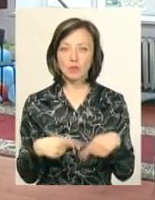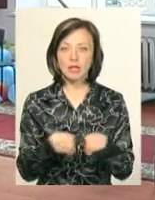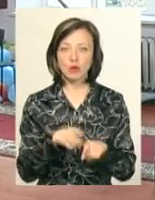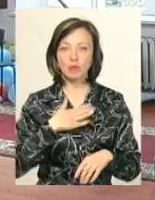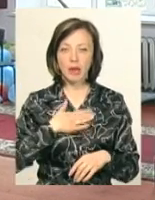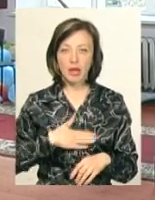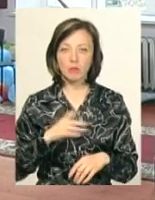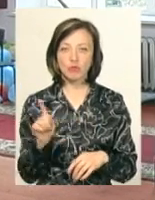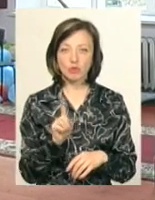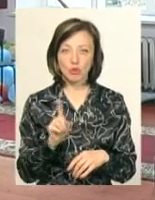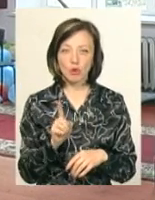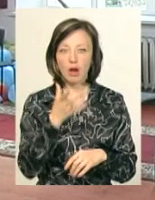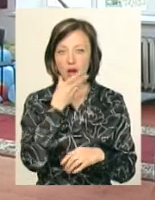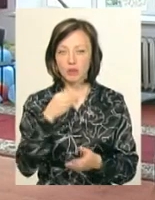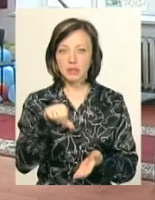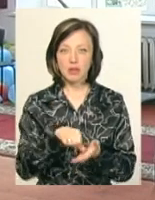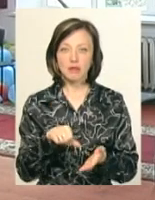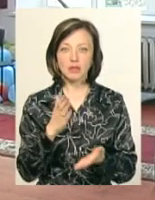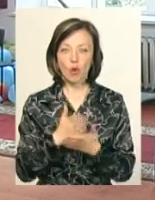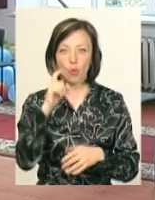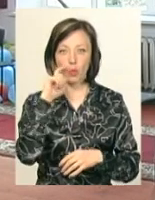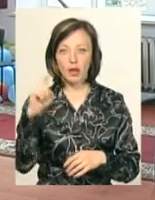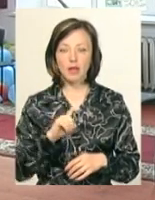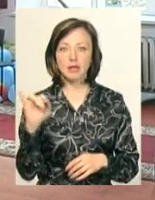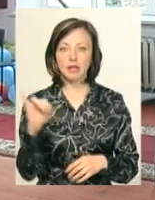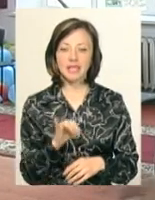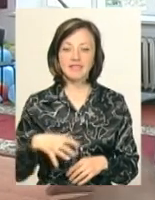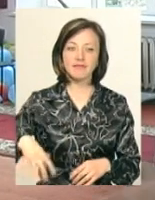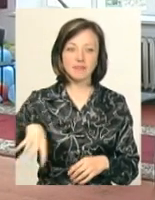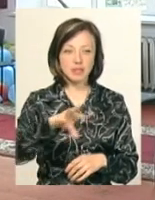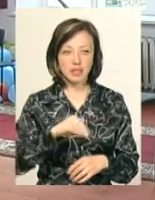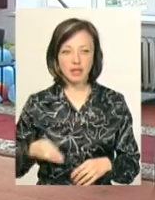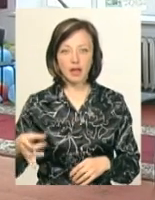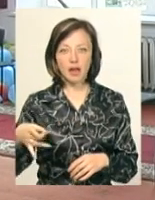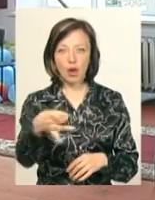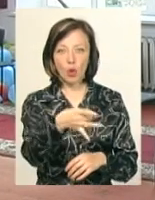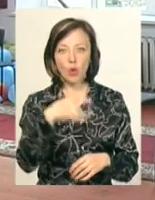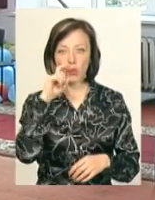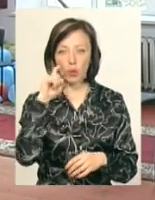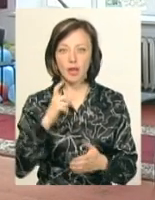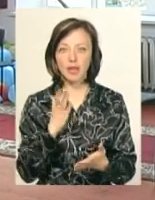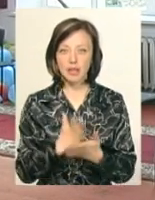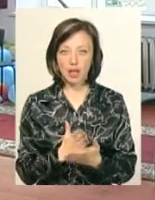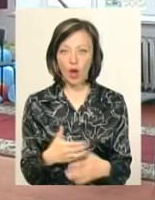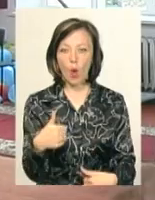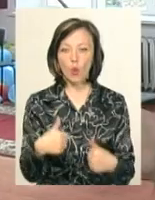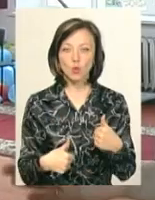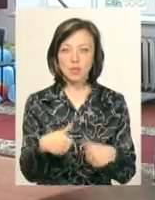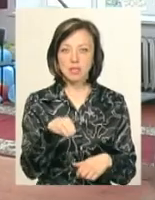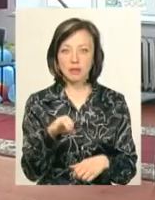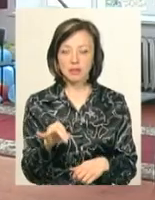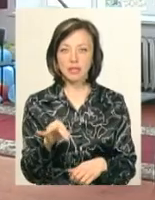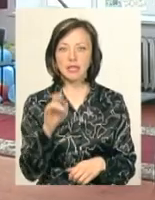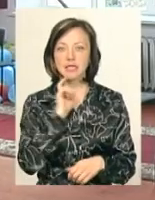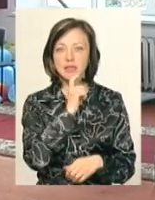що гарно представлена Україна і практично зі всіх регіонів України є конкурсанти.